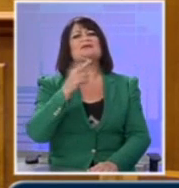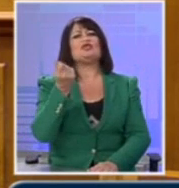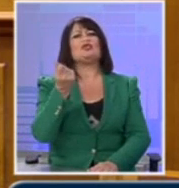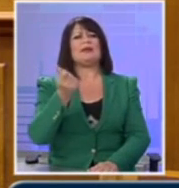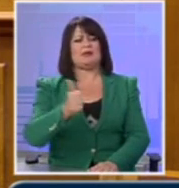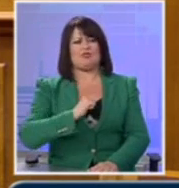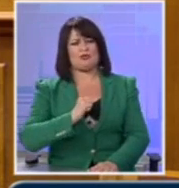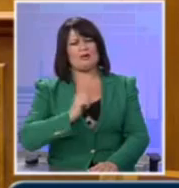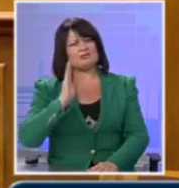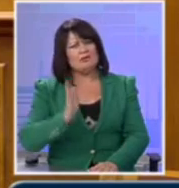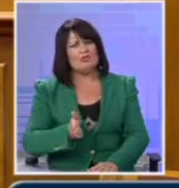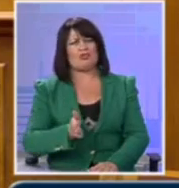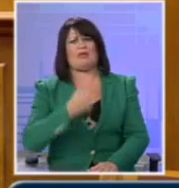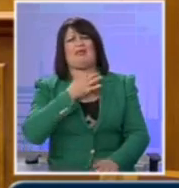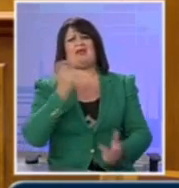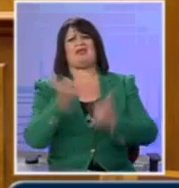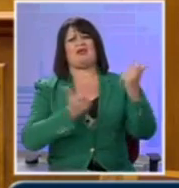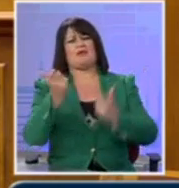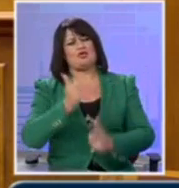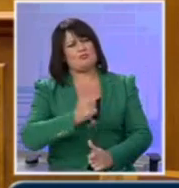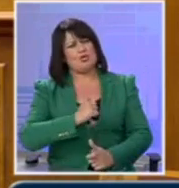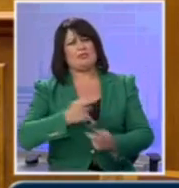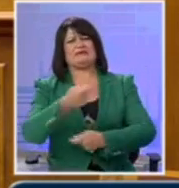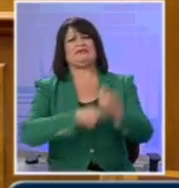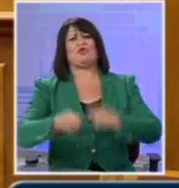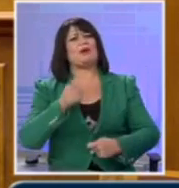ανεξαρτησίας με την πρόσβαση στις διεθνείς αγορές.